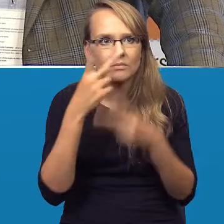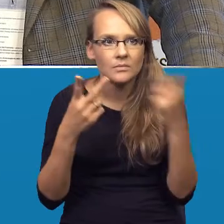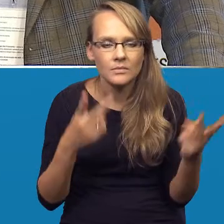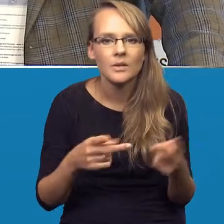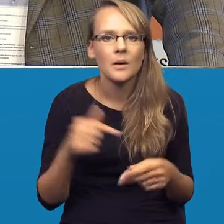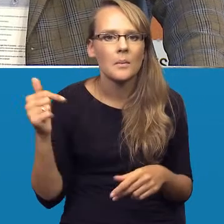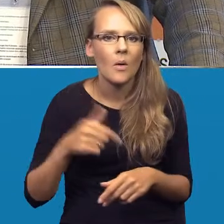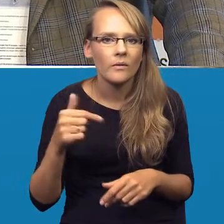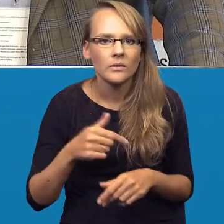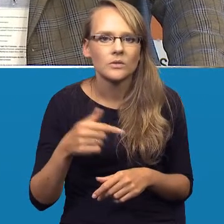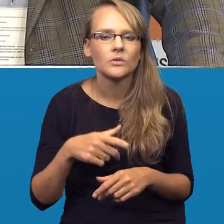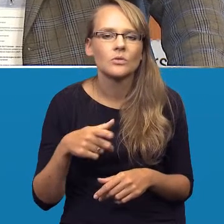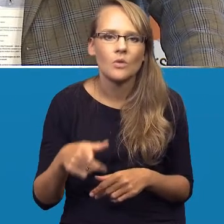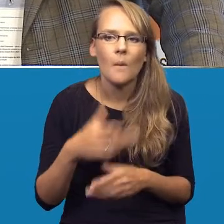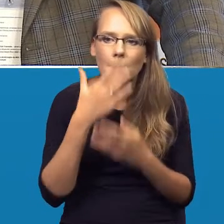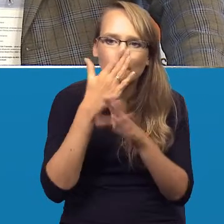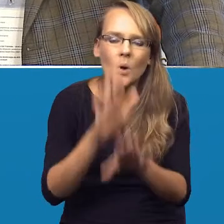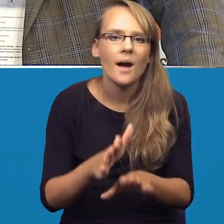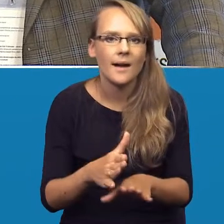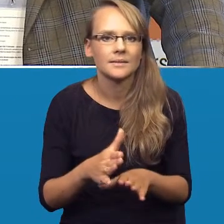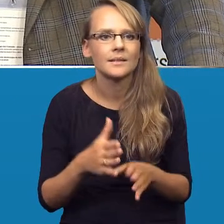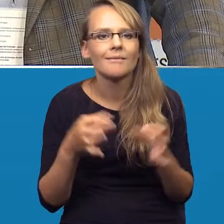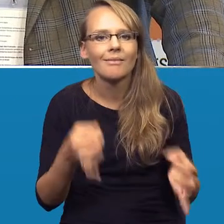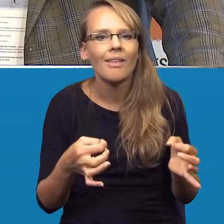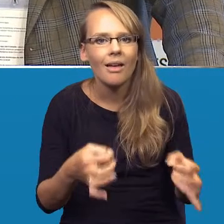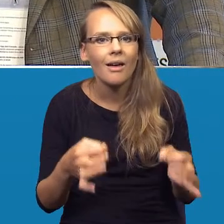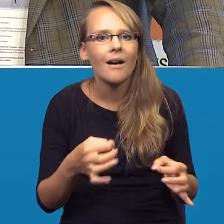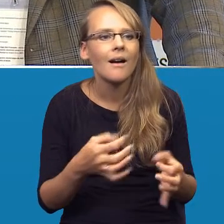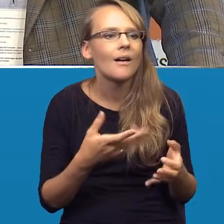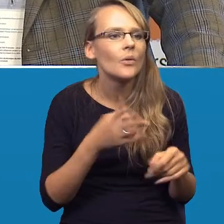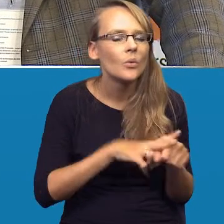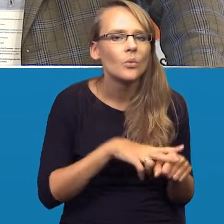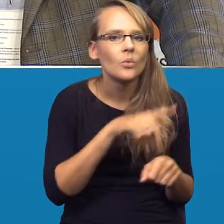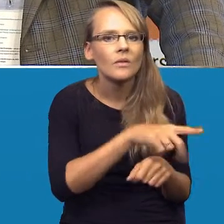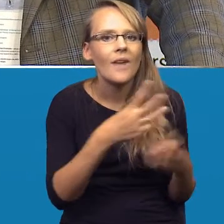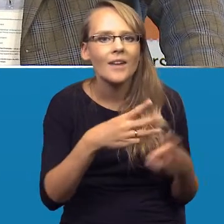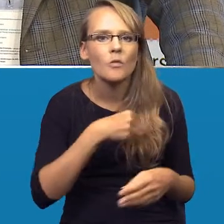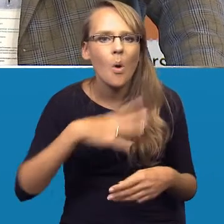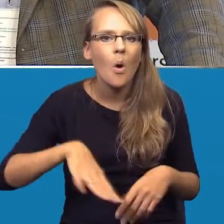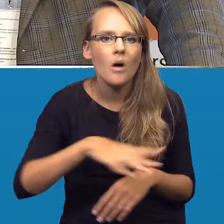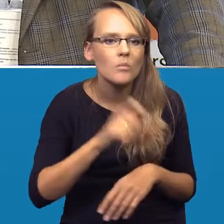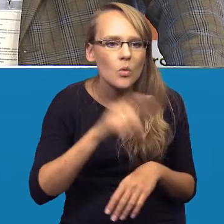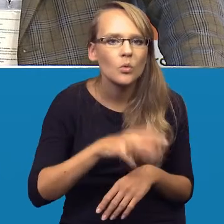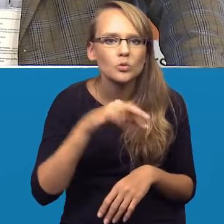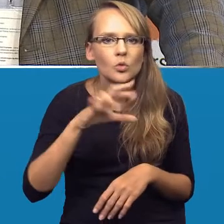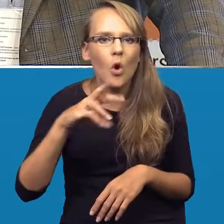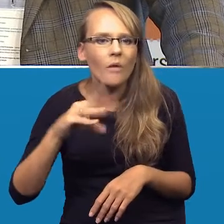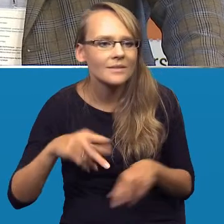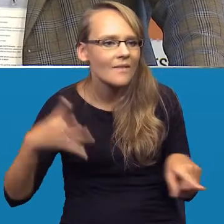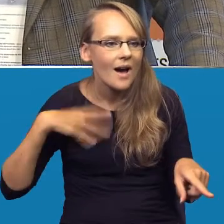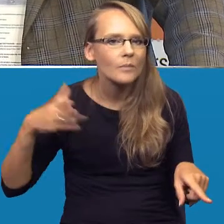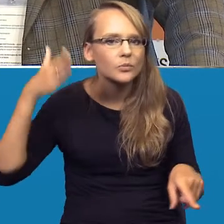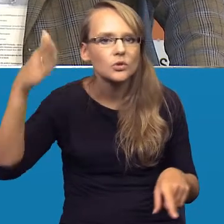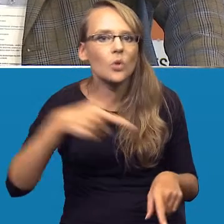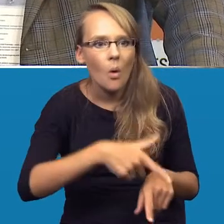zdecydowanie narzucać albo mówić, jakie są w tej chwili surowce strategiczne w Polsce, że co się w przyszłości będzie